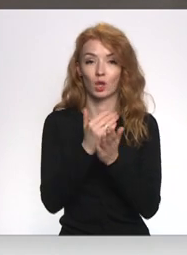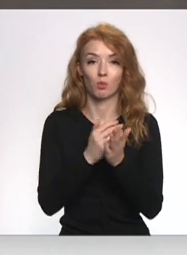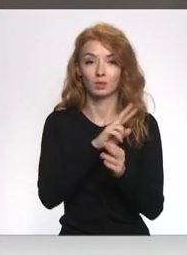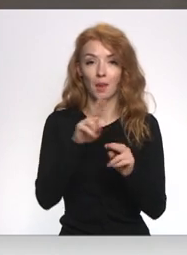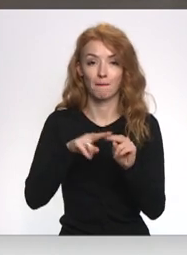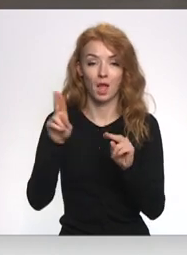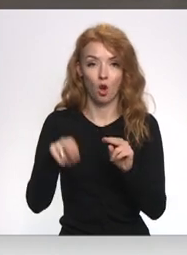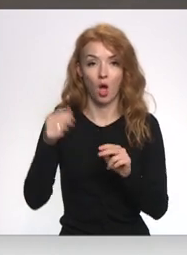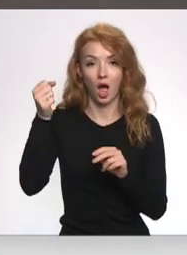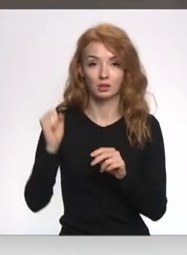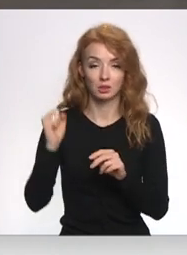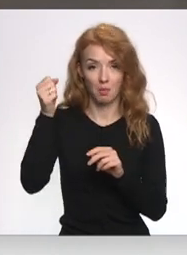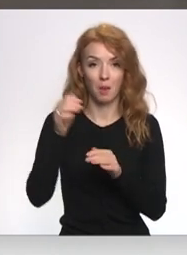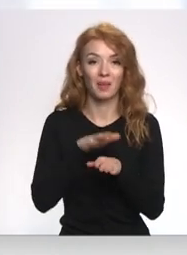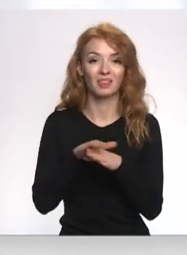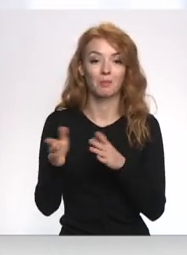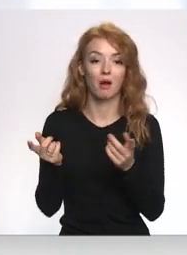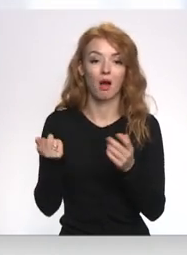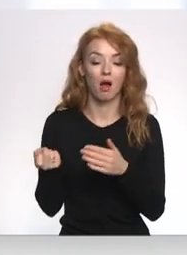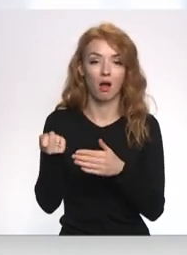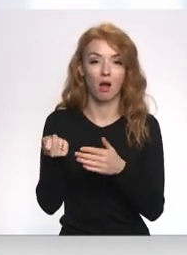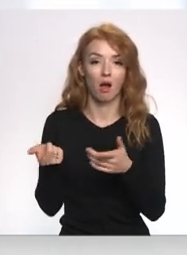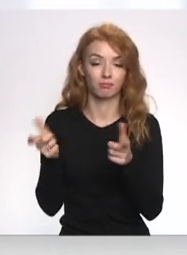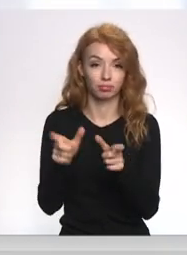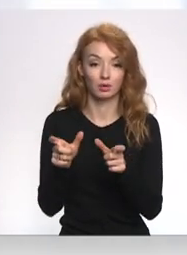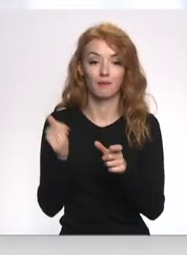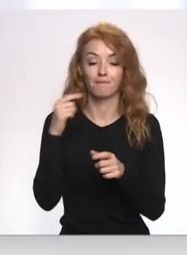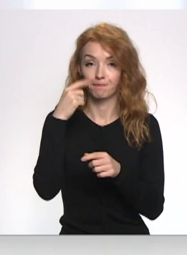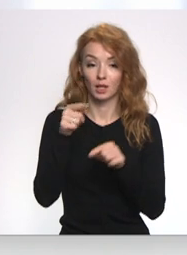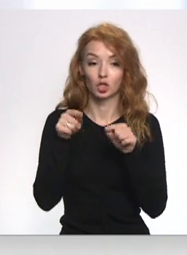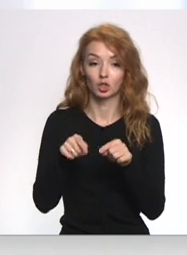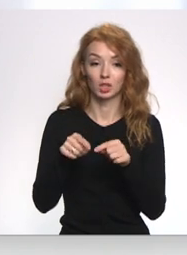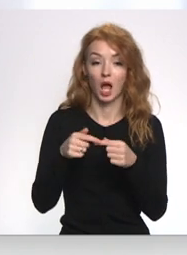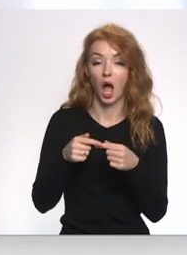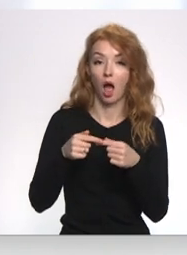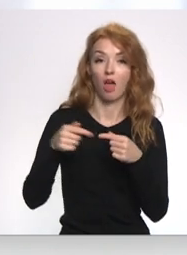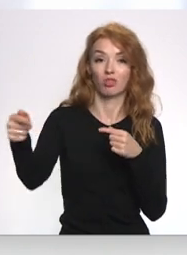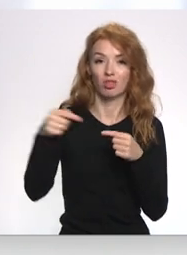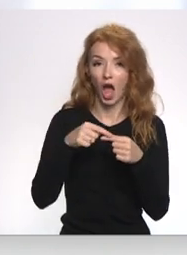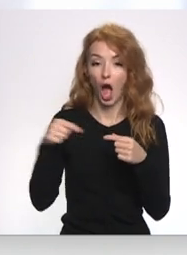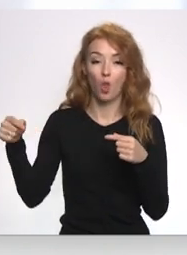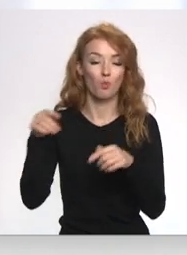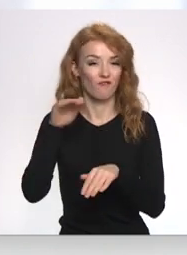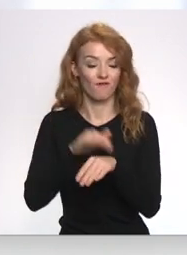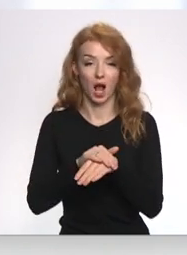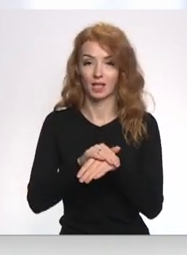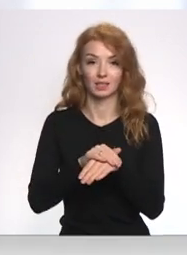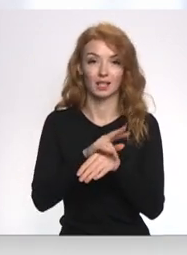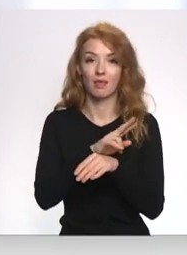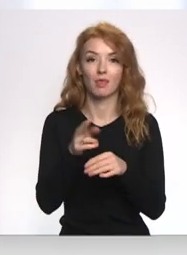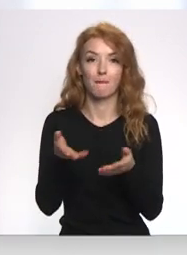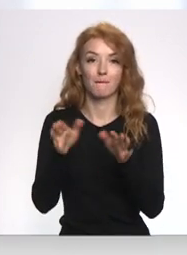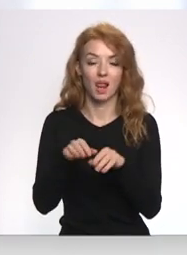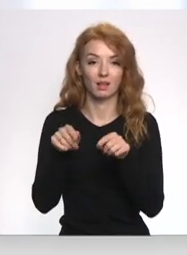nepieļauj azartspēles pilnībā aizliegt. Šiem attālumiem var būt situācija, kad faktiski nepaliek tādas